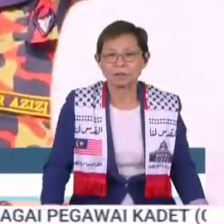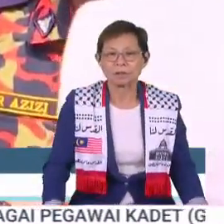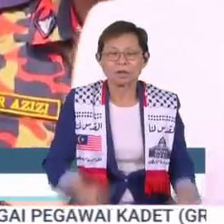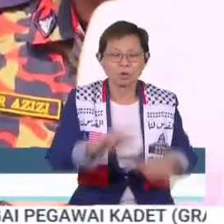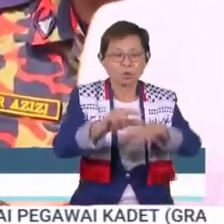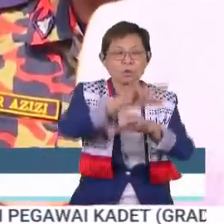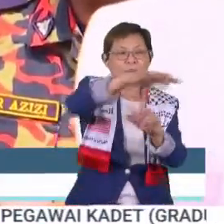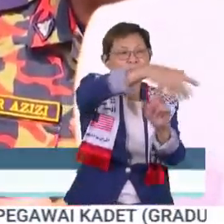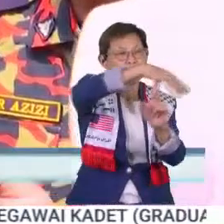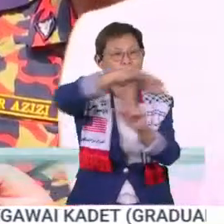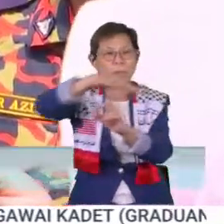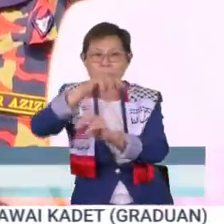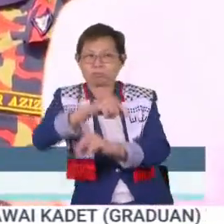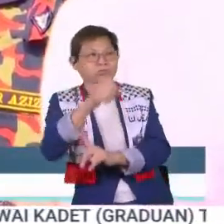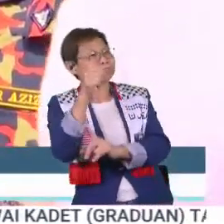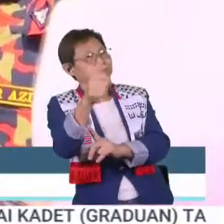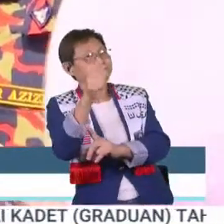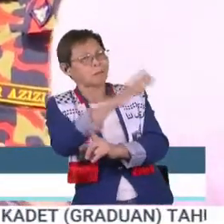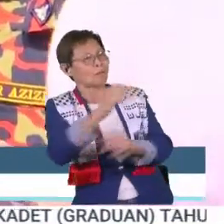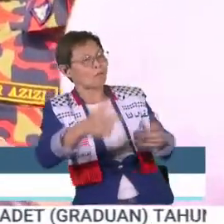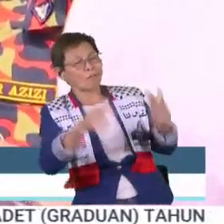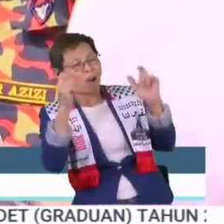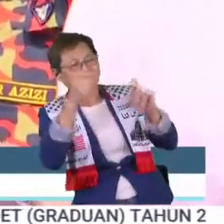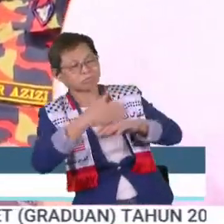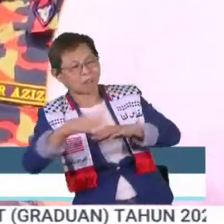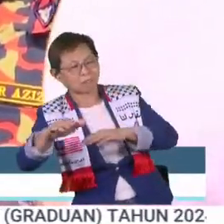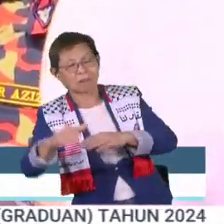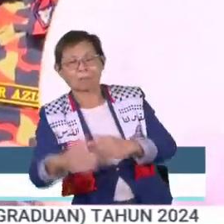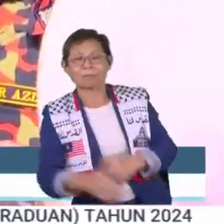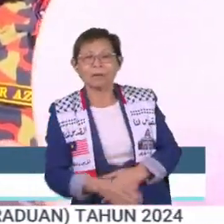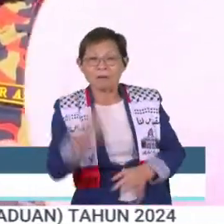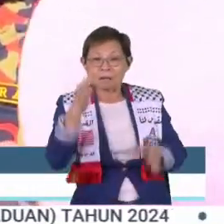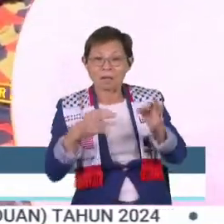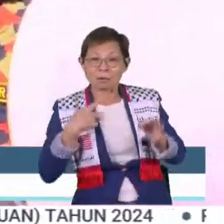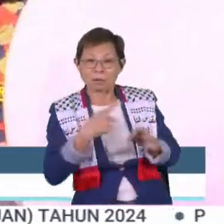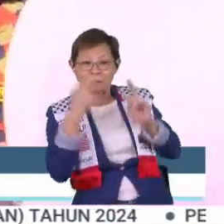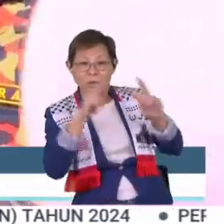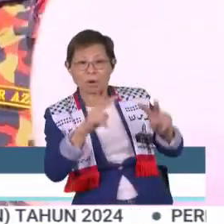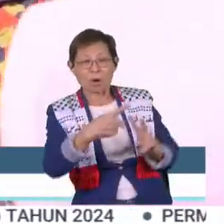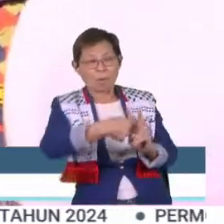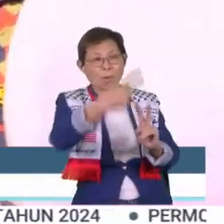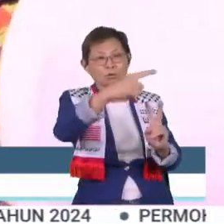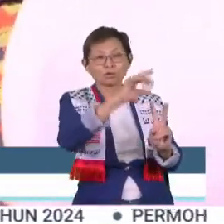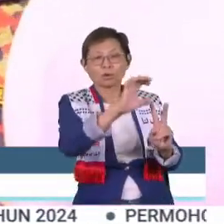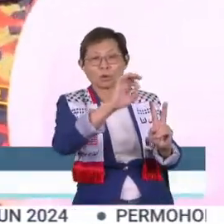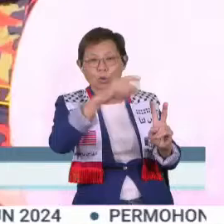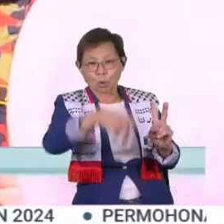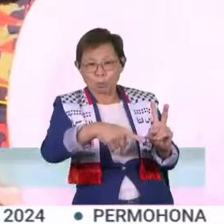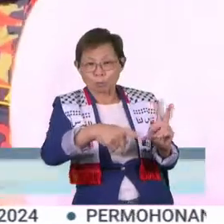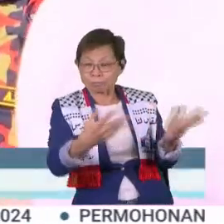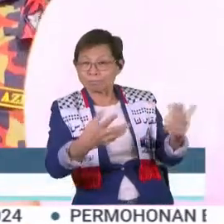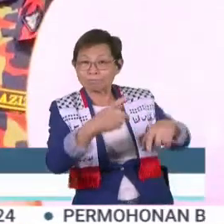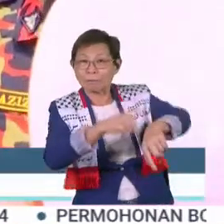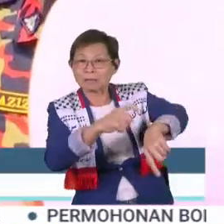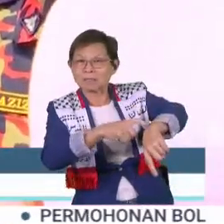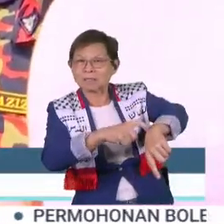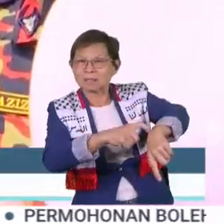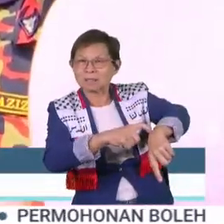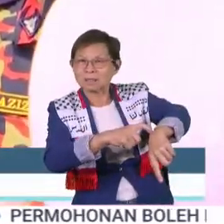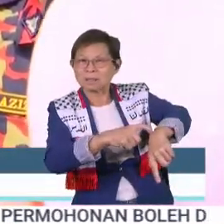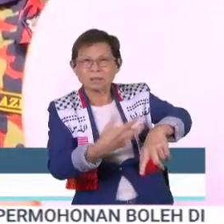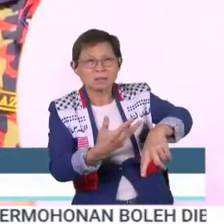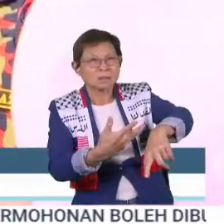Penggunaan helikopter sangat efektif dan lebih cepat. Kalau kita lihat posko contoh, mengambil masa lebih